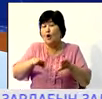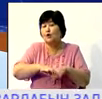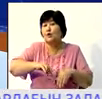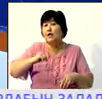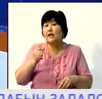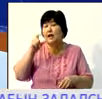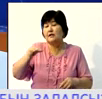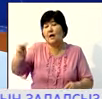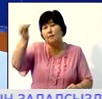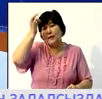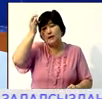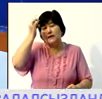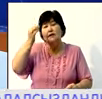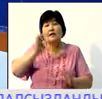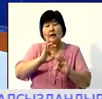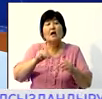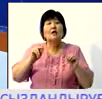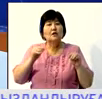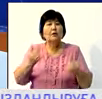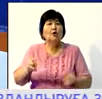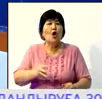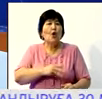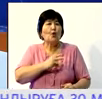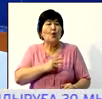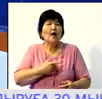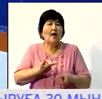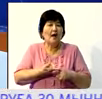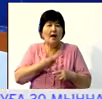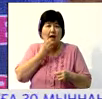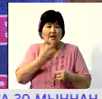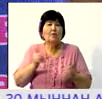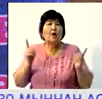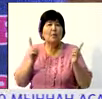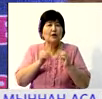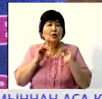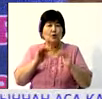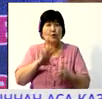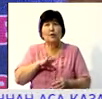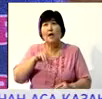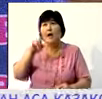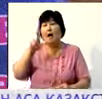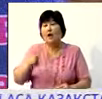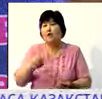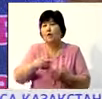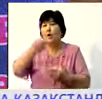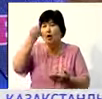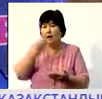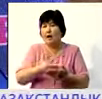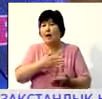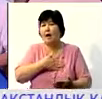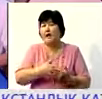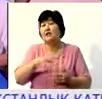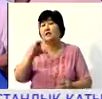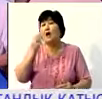азаматтар естелік дестесін ақтарды, шын мәнде рухани әдемі басқосу болды. Азамат тұлға қайраткер расында